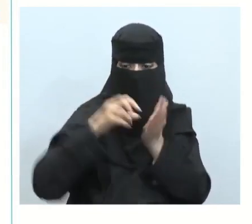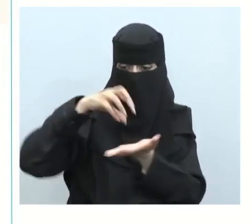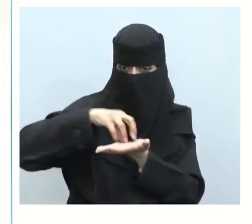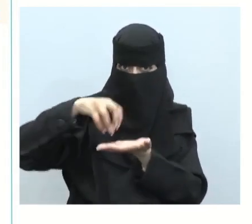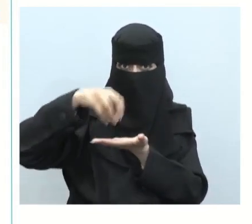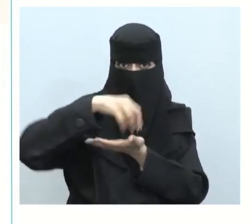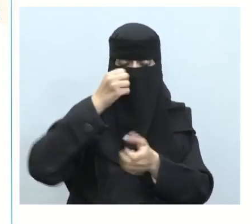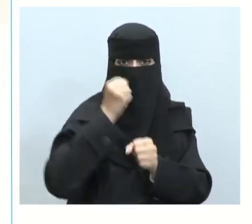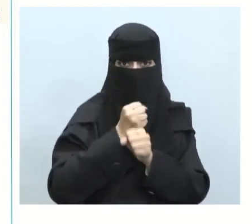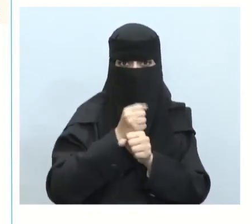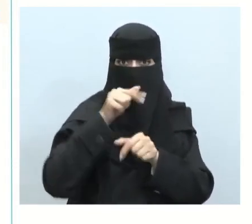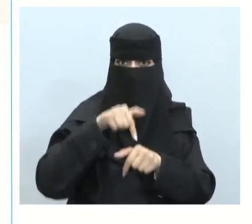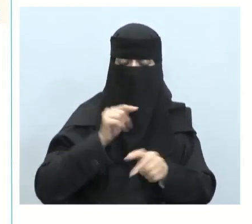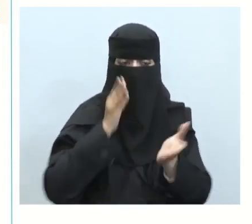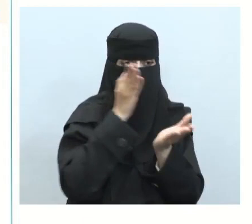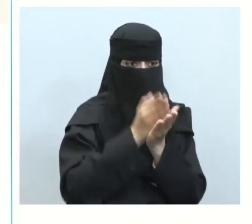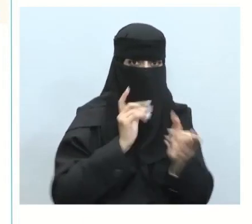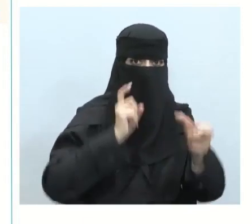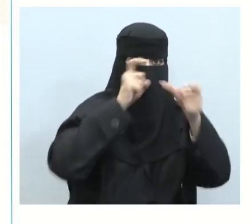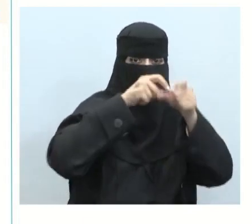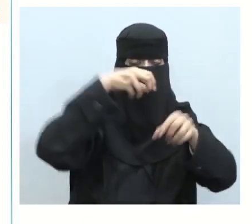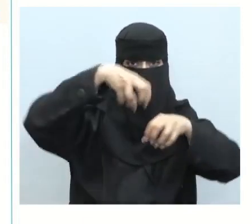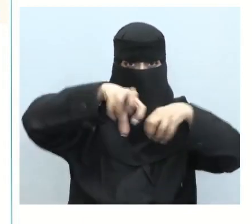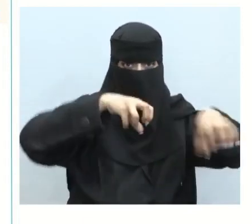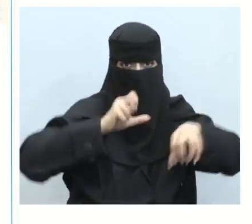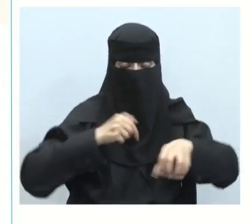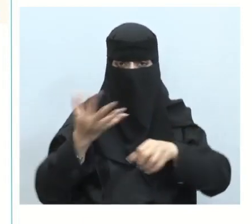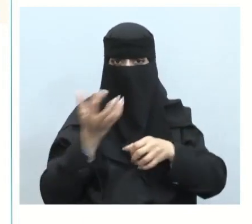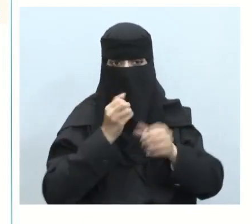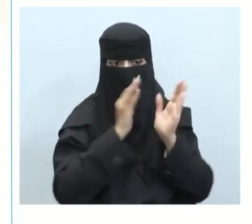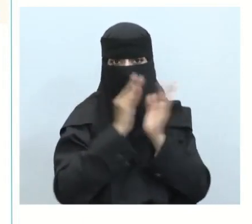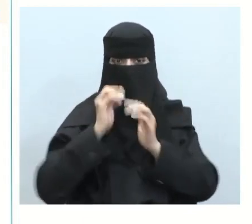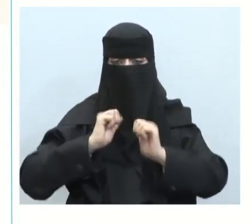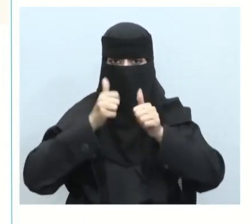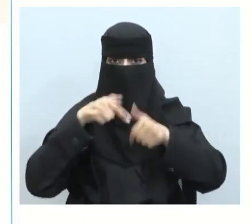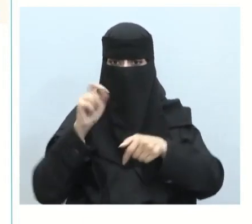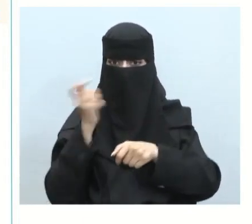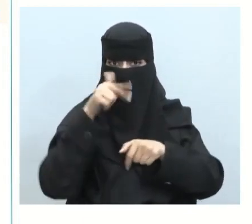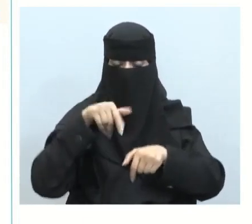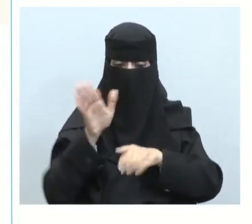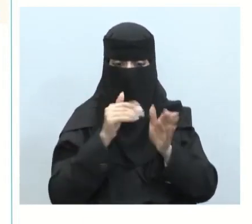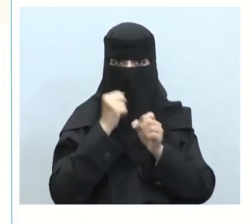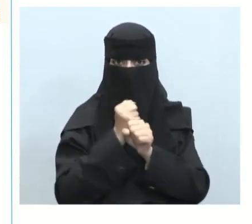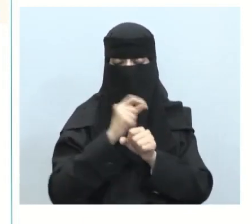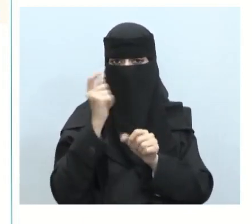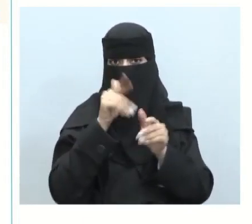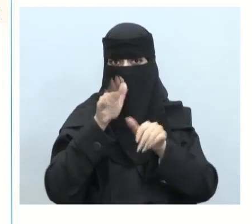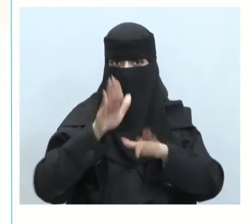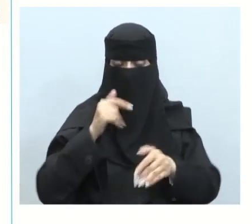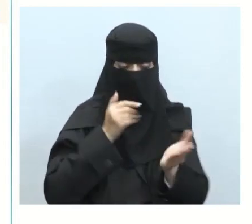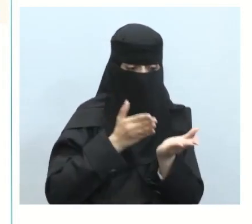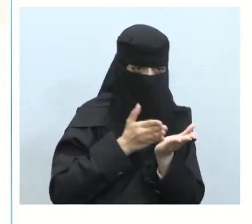العمل بطريقه تسهل الوصول الى الاقسام والمواد جاهزه مما يتيح العمل بسرعه بمعنى لو لدينا